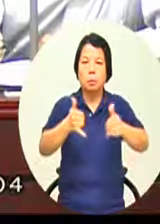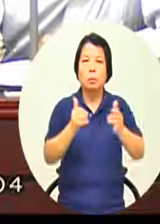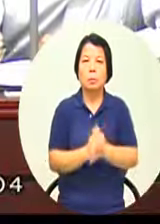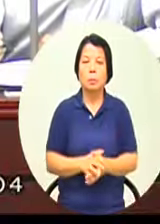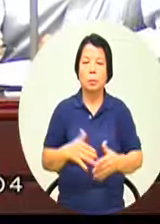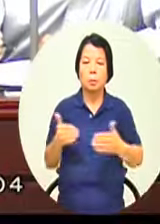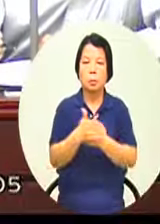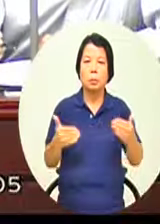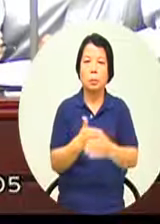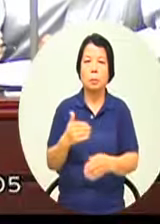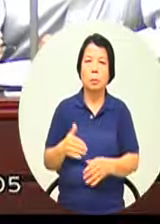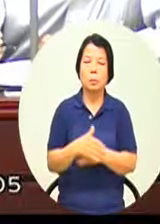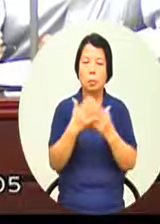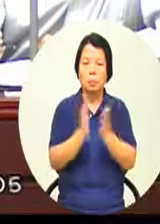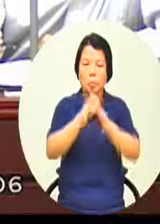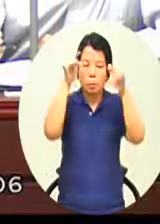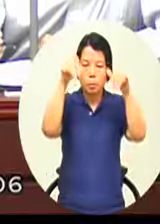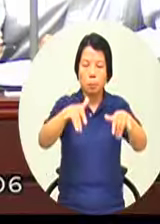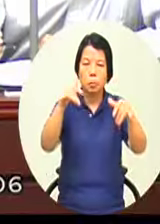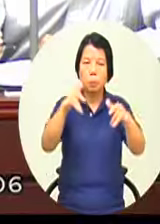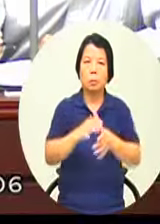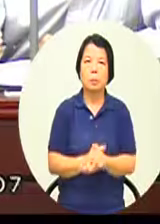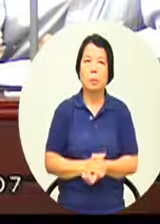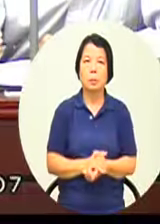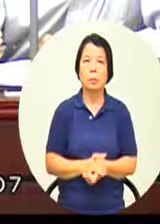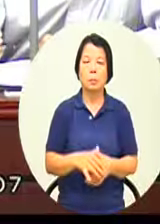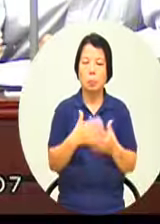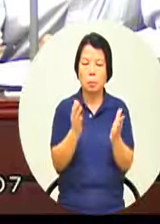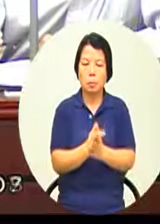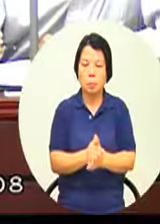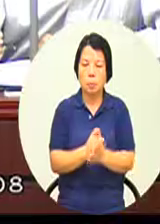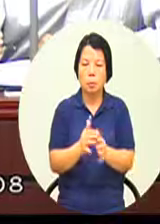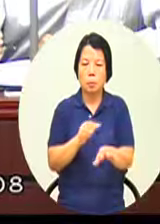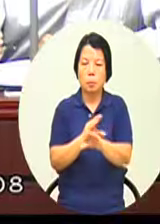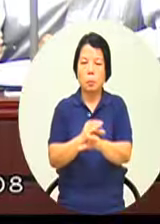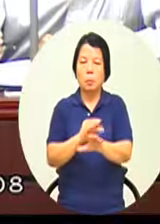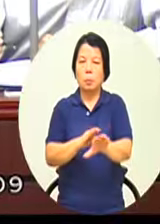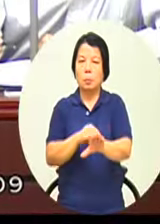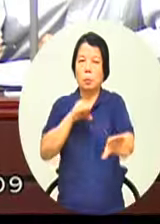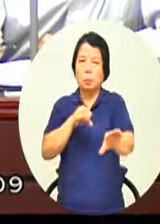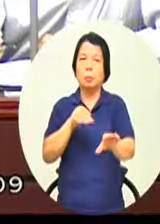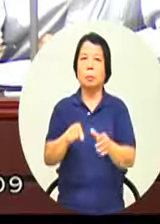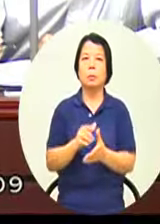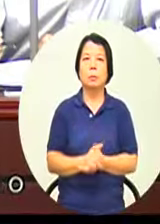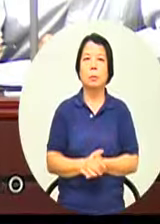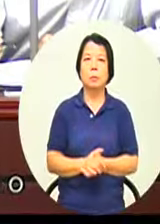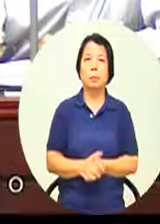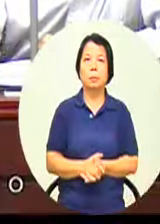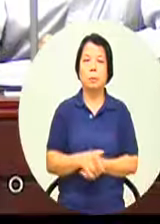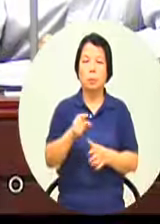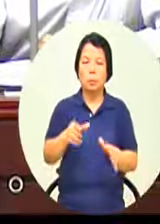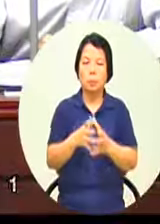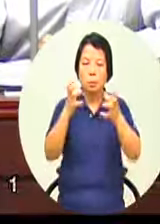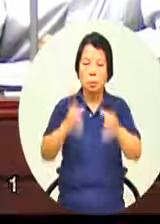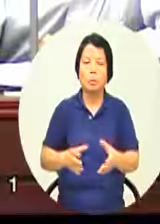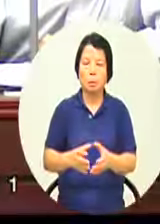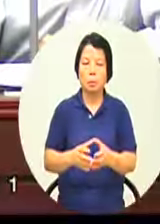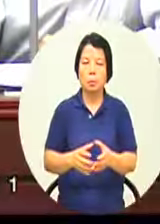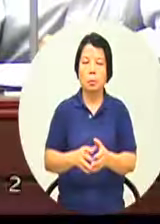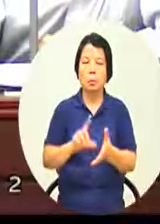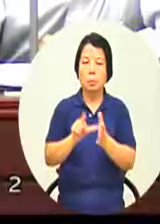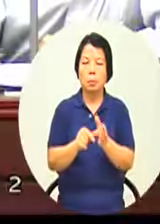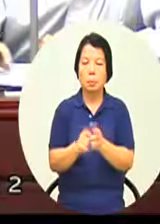交通全部因为大雨有一些阻塞，所以我们现在那一天的那个成立时间会比较